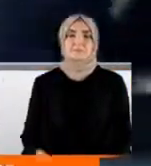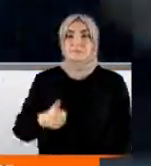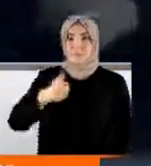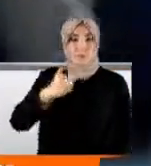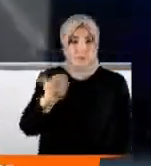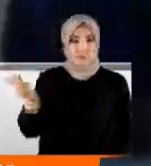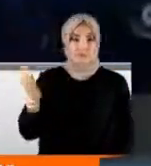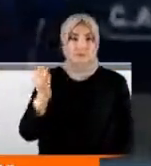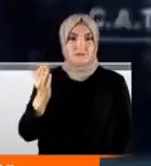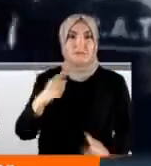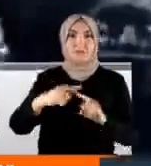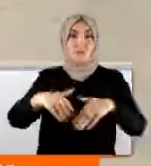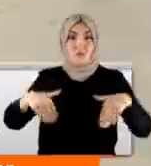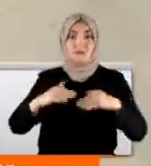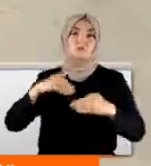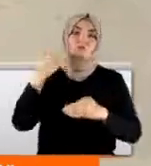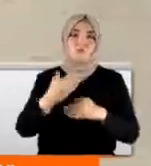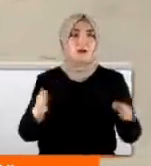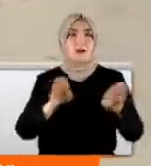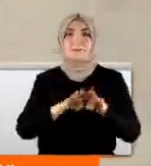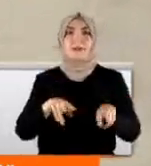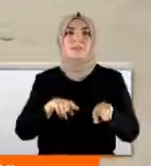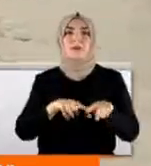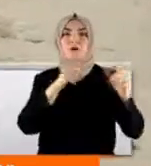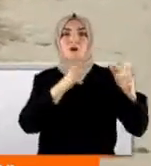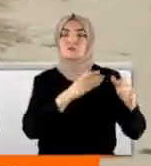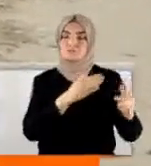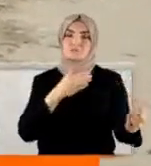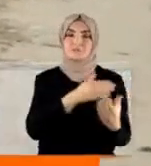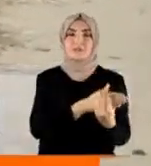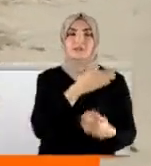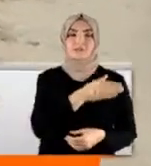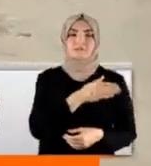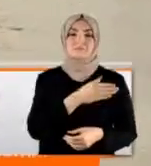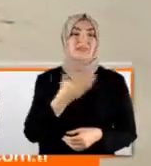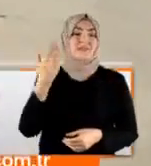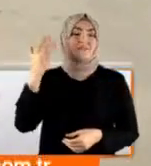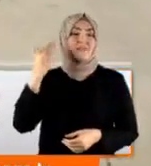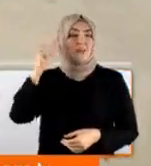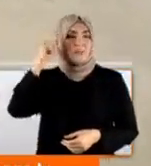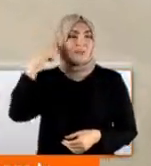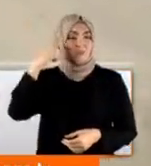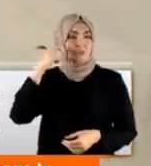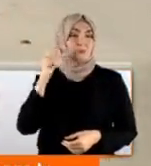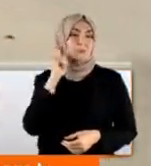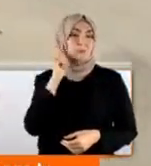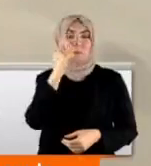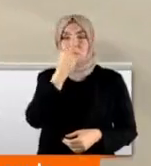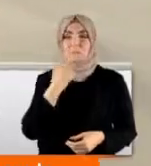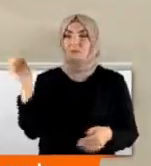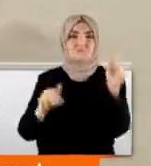Liderler törenin ardından Kapalı Maraş'a geçti. Aralarında Hollywood yıldızlarının da bulunduğu Dünya Jet Sosyetesi'ne yıllarca ev sahipliği